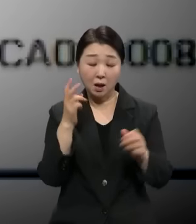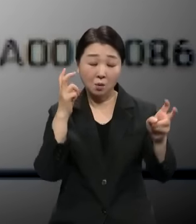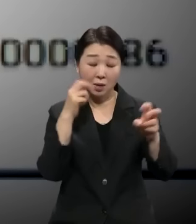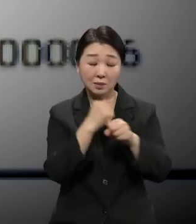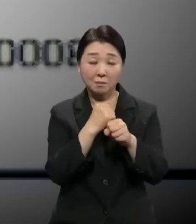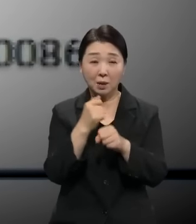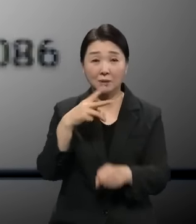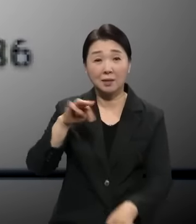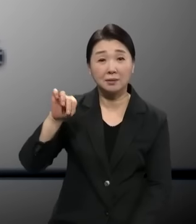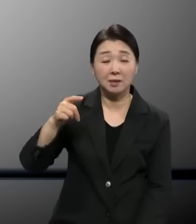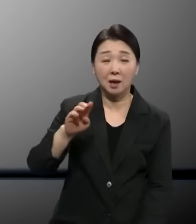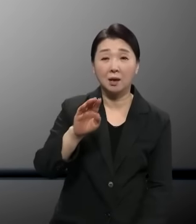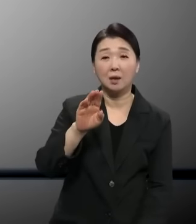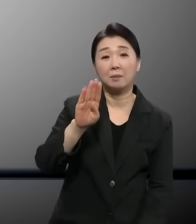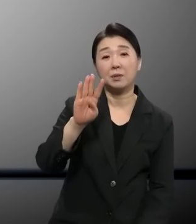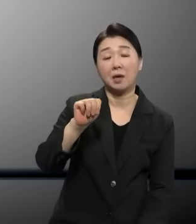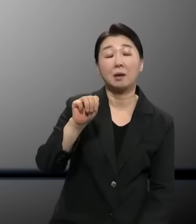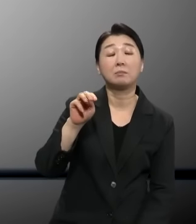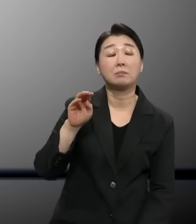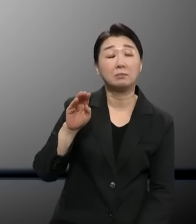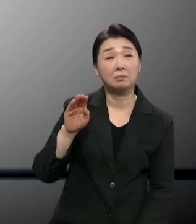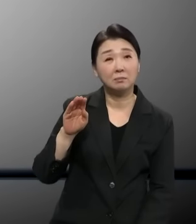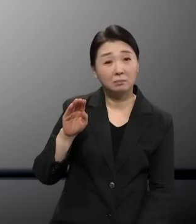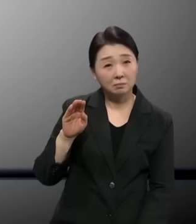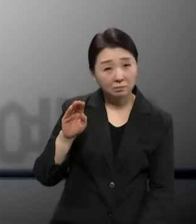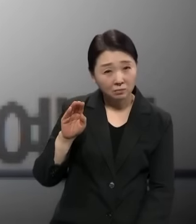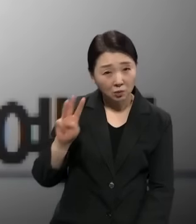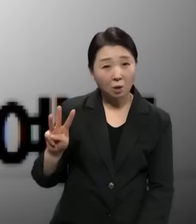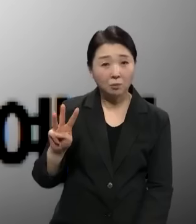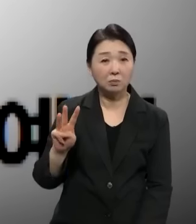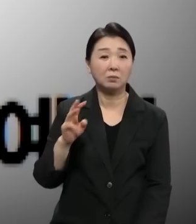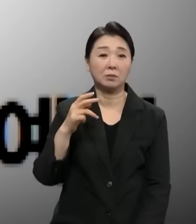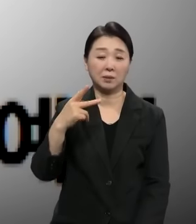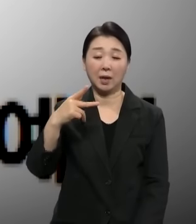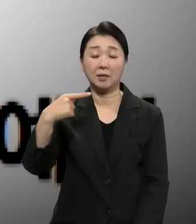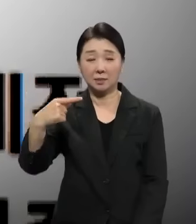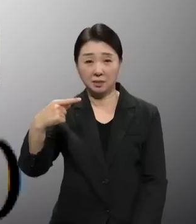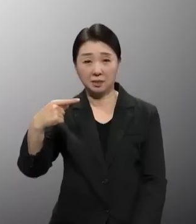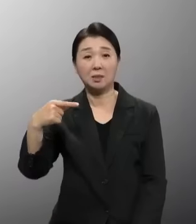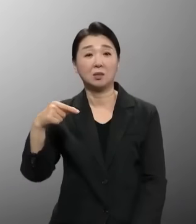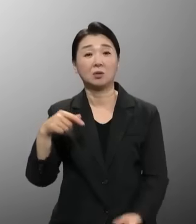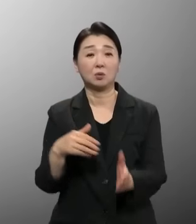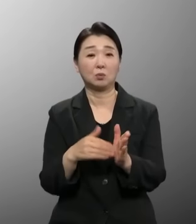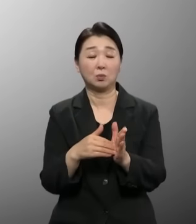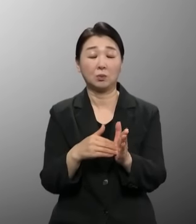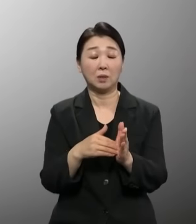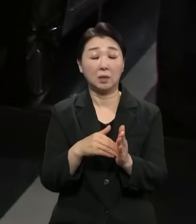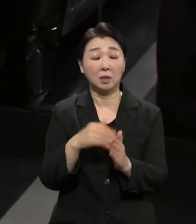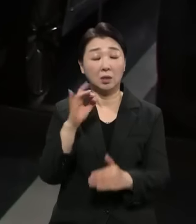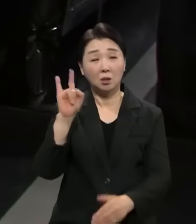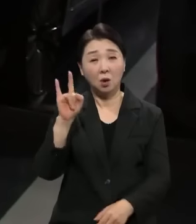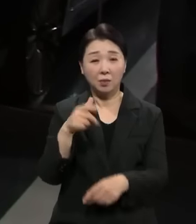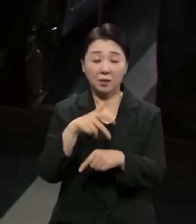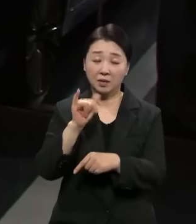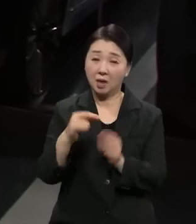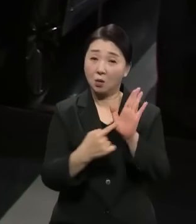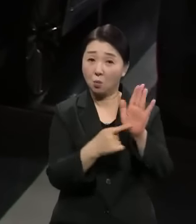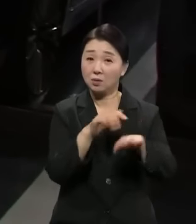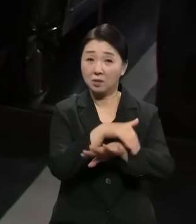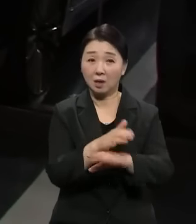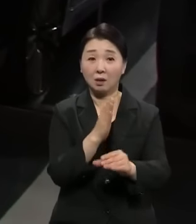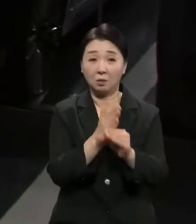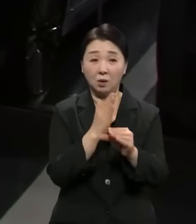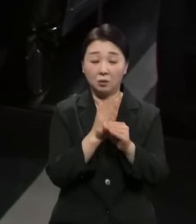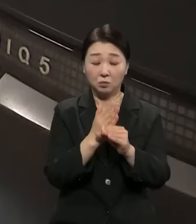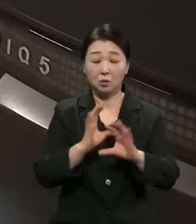테슬라와 BMW kg 모빌리티 등 세분입니다 현대차 기아는 공지 예정입니다 국토교통부는 내년